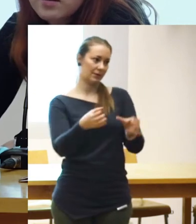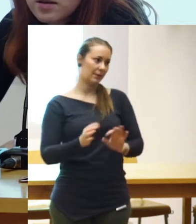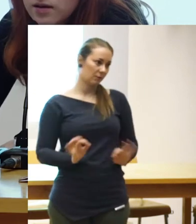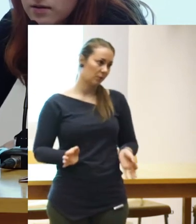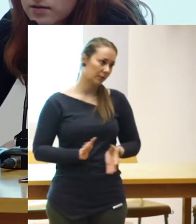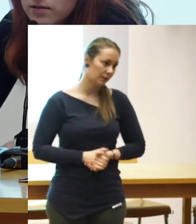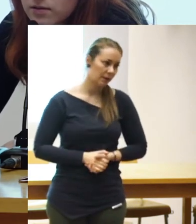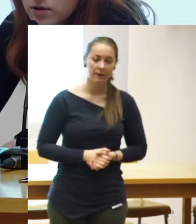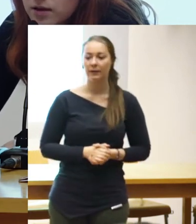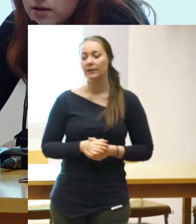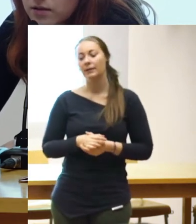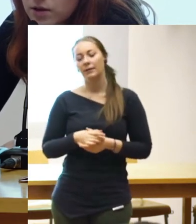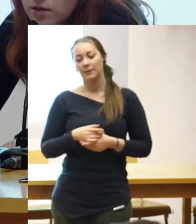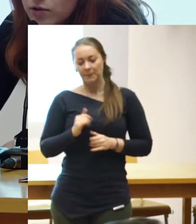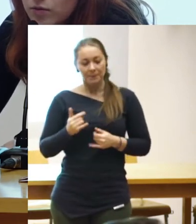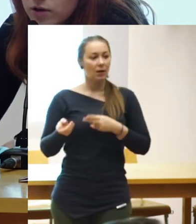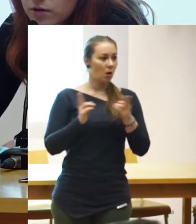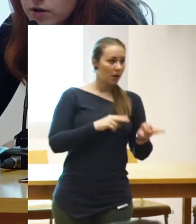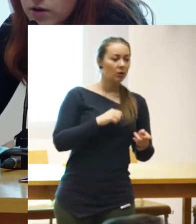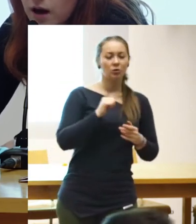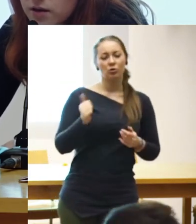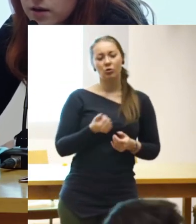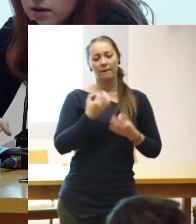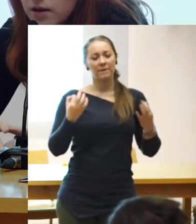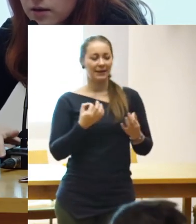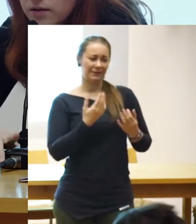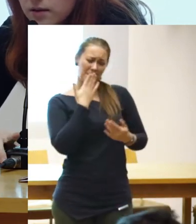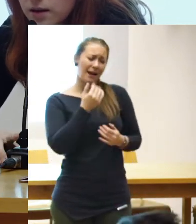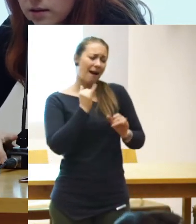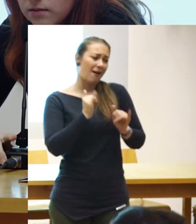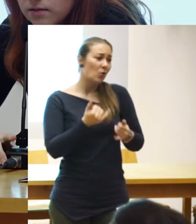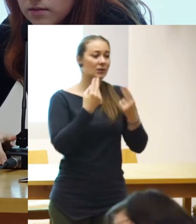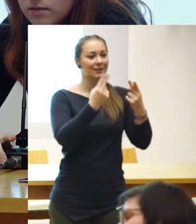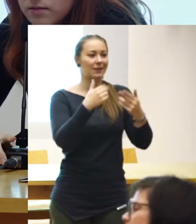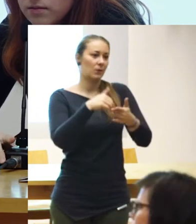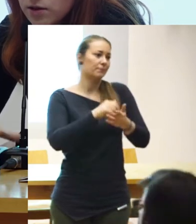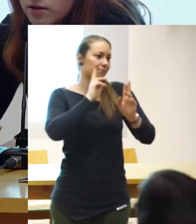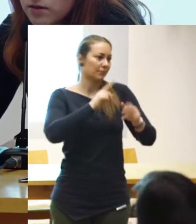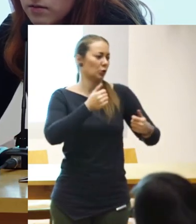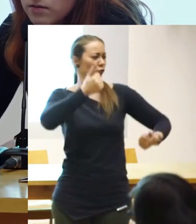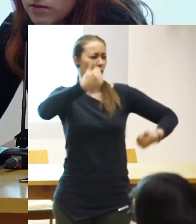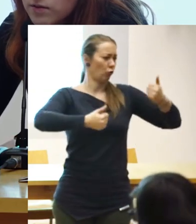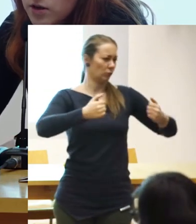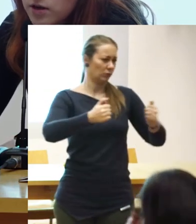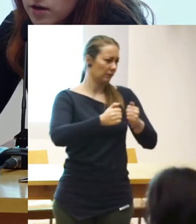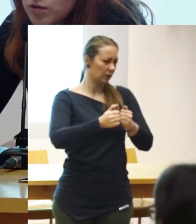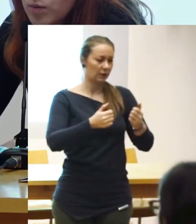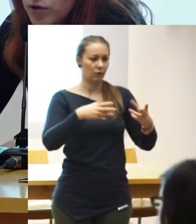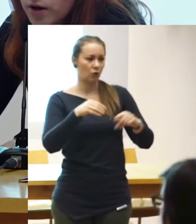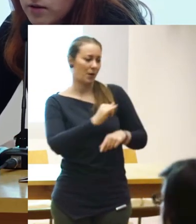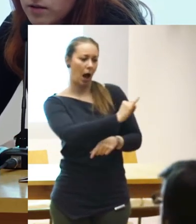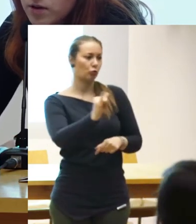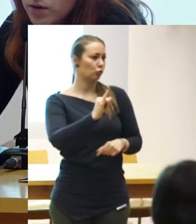má ta cena do nějaké míry podobu takového klání, kde každý vytváří nějaký